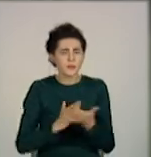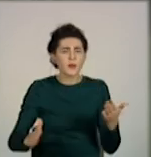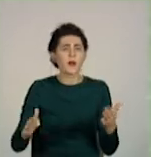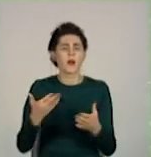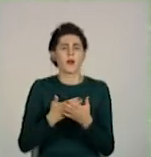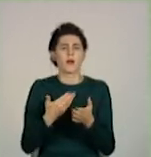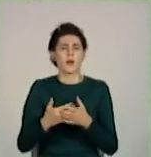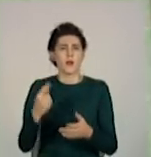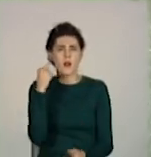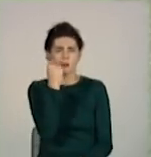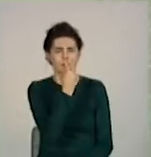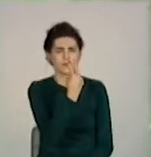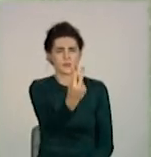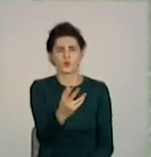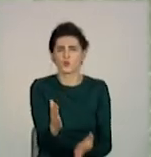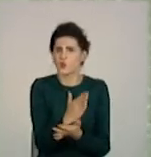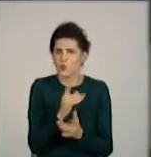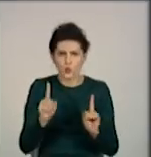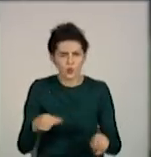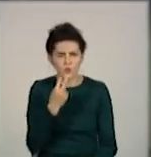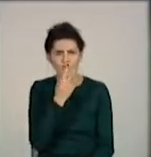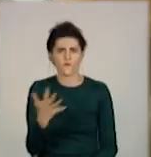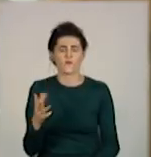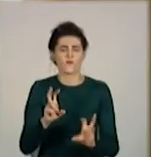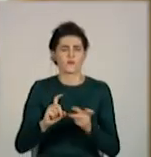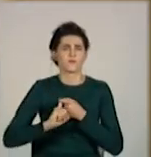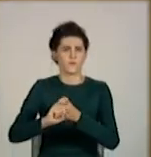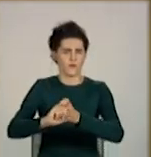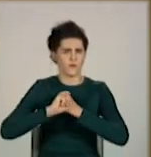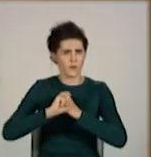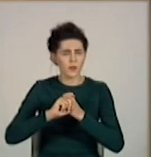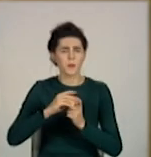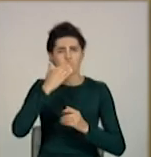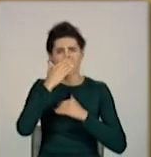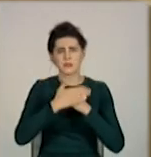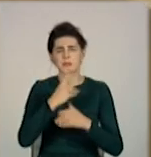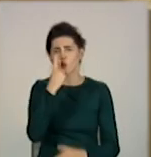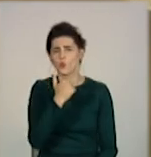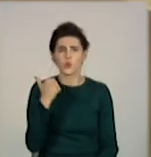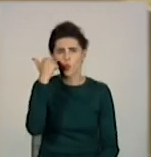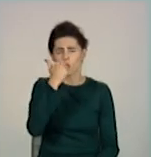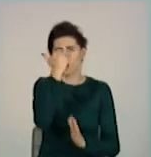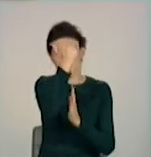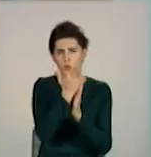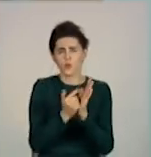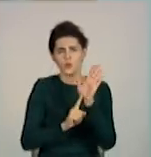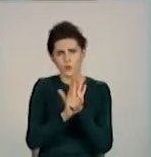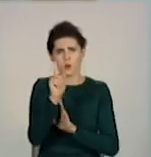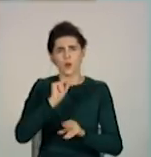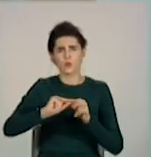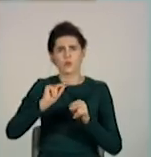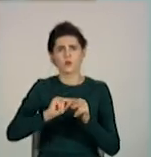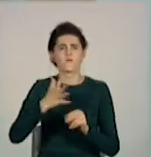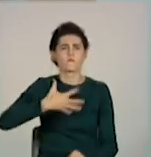восприятие, видимость. Шутити з цим точно не встать, з алкоголем. Уже понад рік проєкт втілюється завдяки всеукраїнському